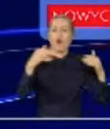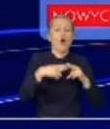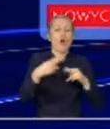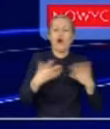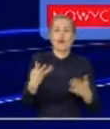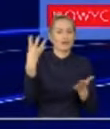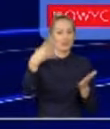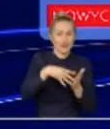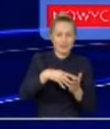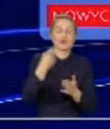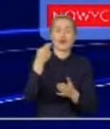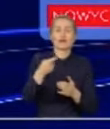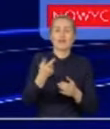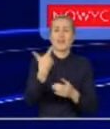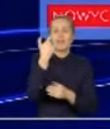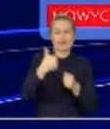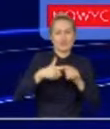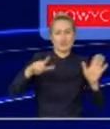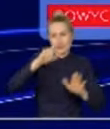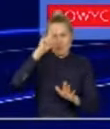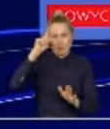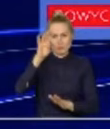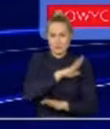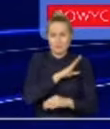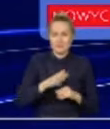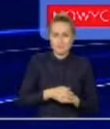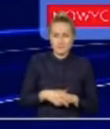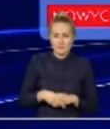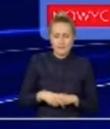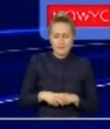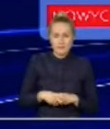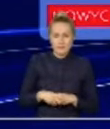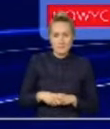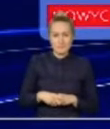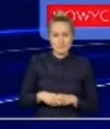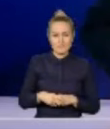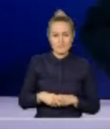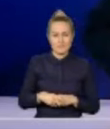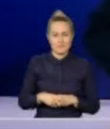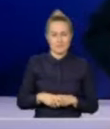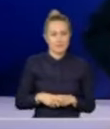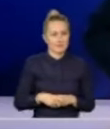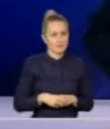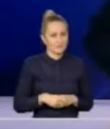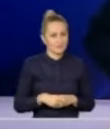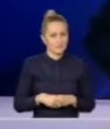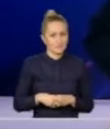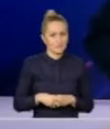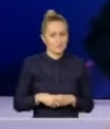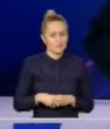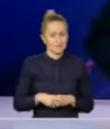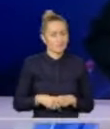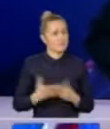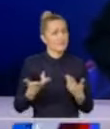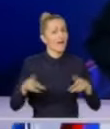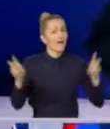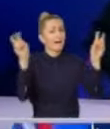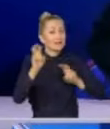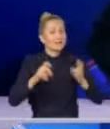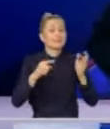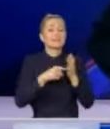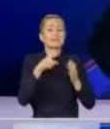zakażeń i 227 ofiar śmiertelnych. Karol Jałtuszewski, Wiadomości. Zamiast kryzysem, z